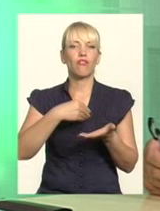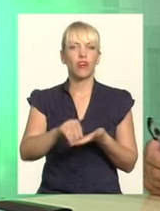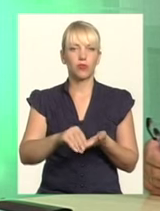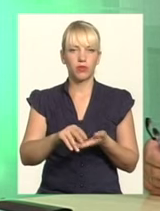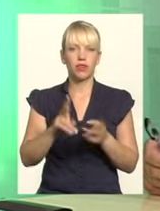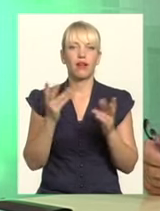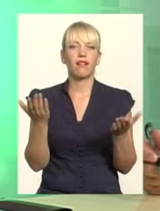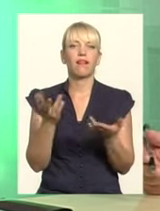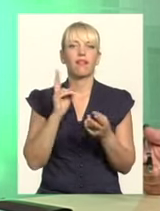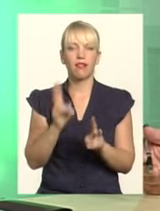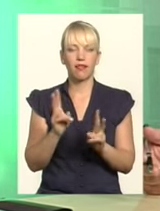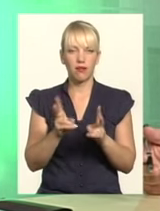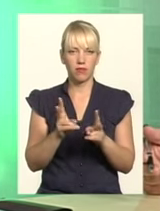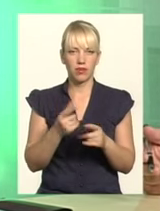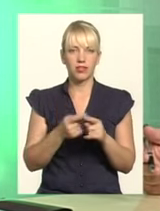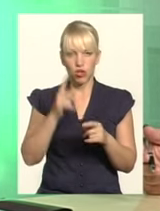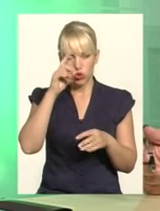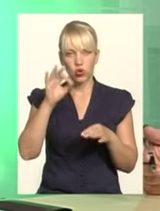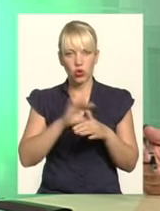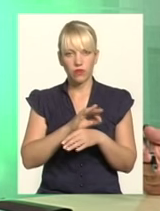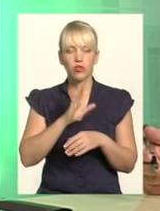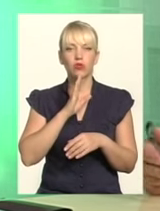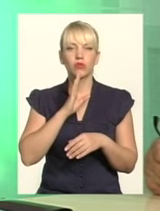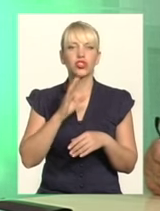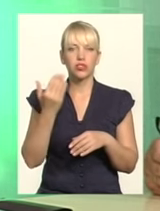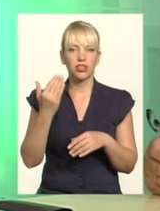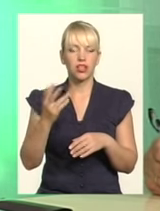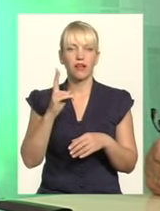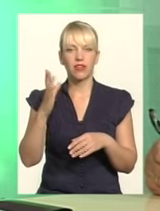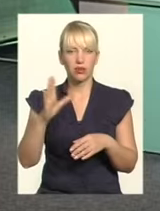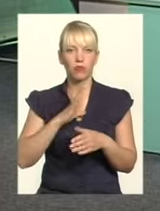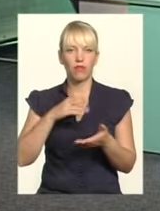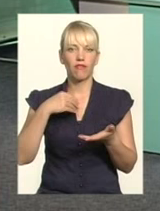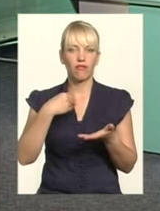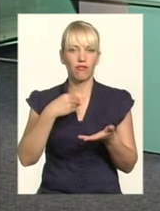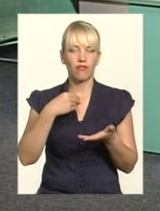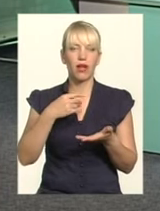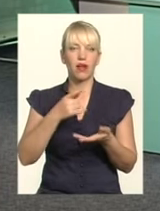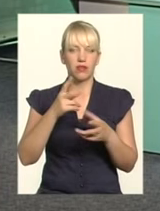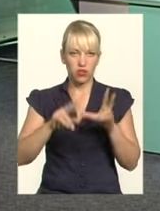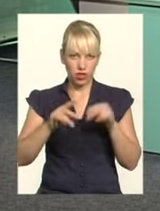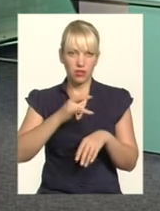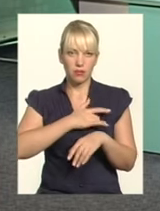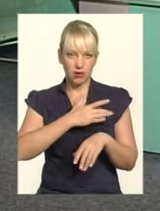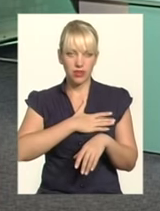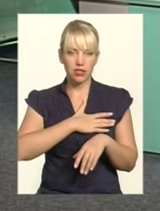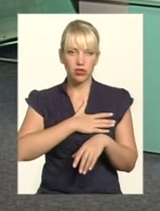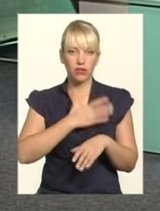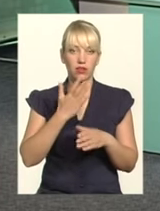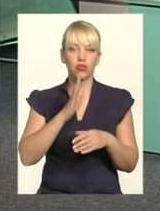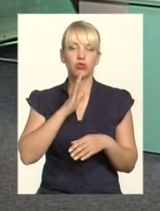викуплена? Чоловіком. Її чоловіком викуплена, так зрозуміло. Тобто, виходить, що приватизована, але якщо вона там